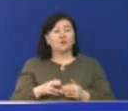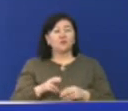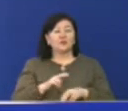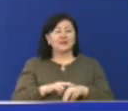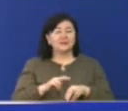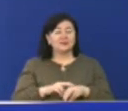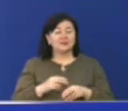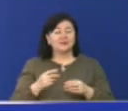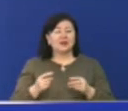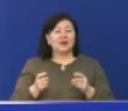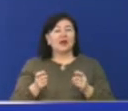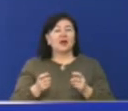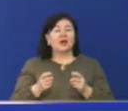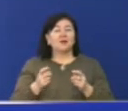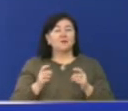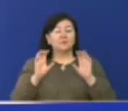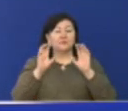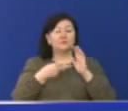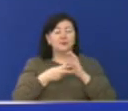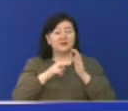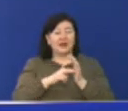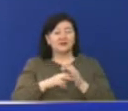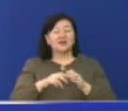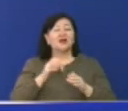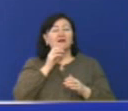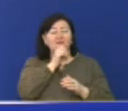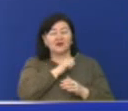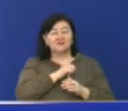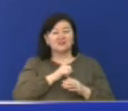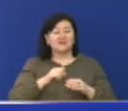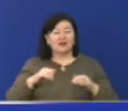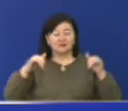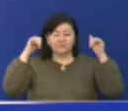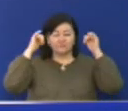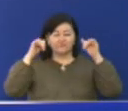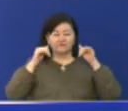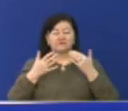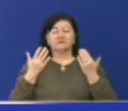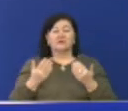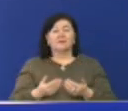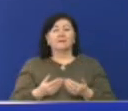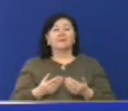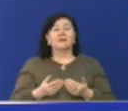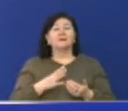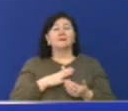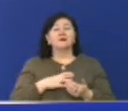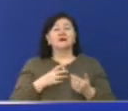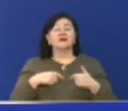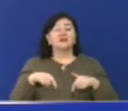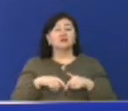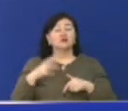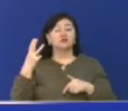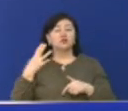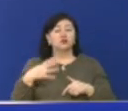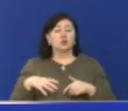мероприятие «Скотократство». Его цель – предупреждение и раскрытие фактов кражи скота. В ходе мероприятия создано более 40 мобильных групп из